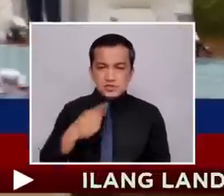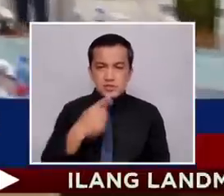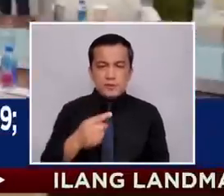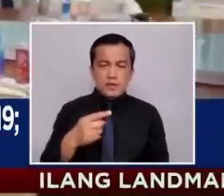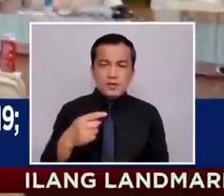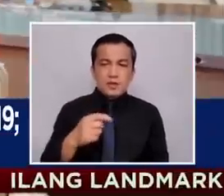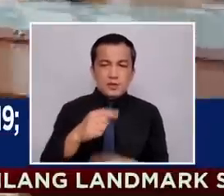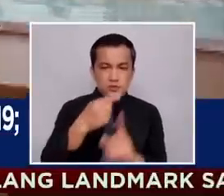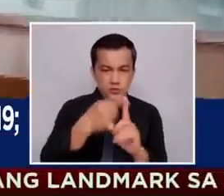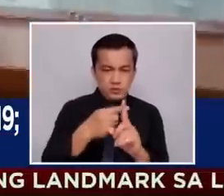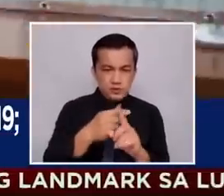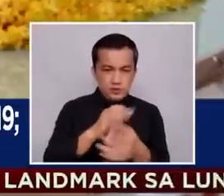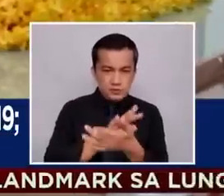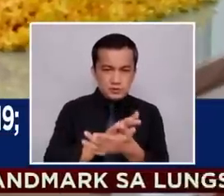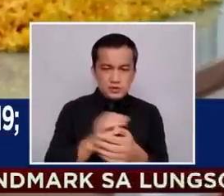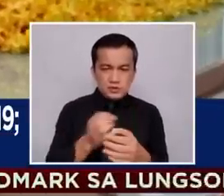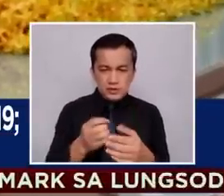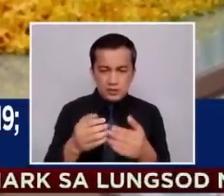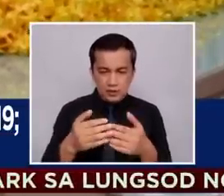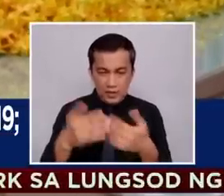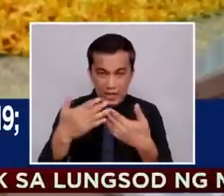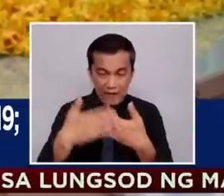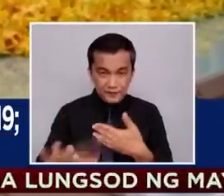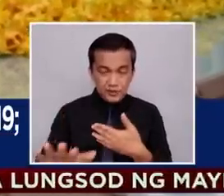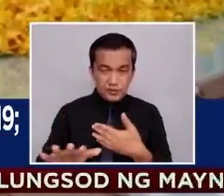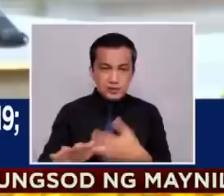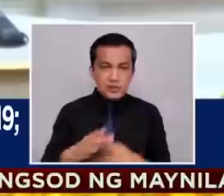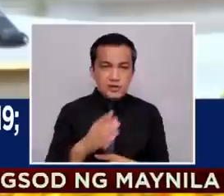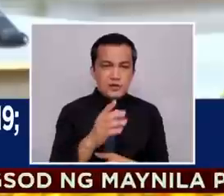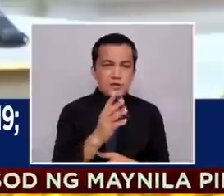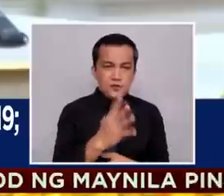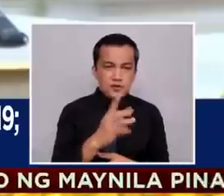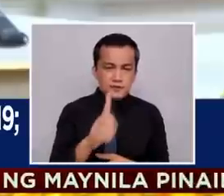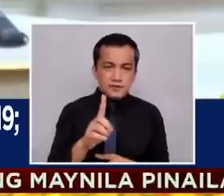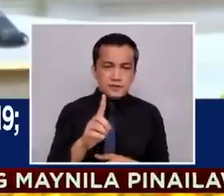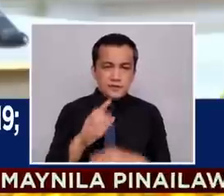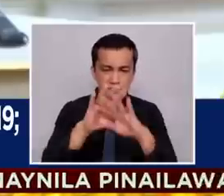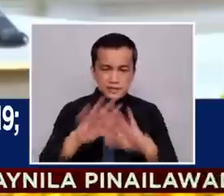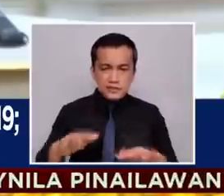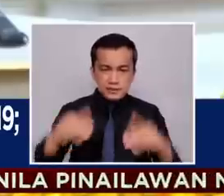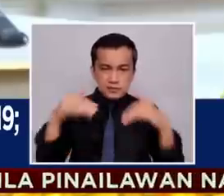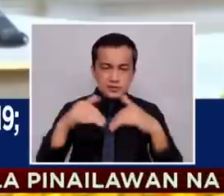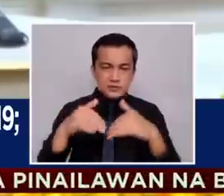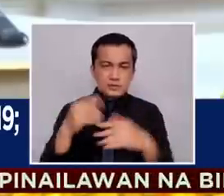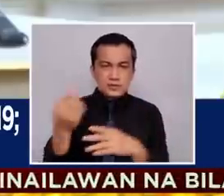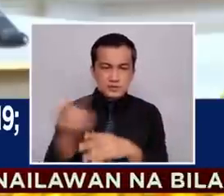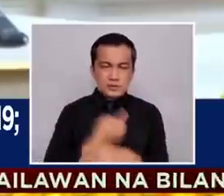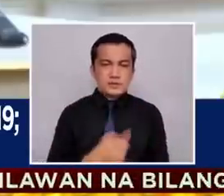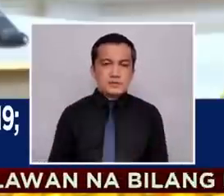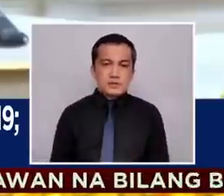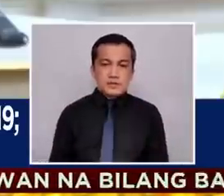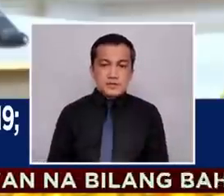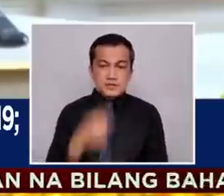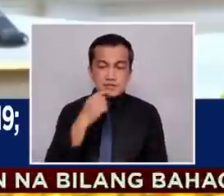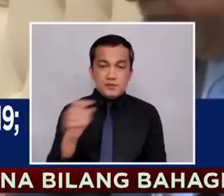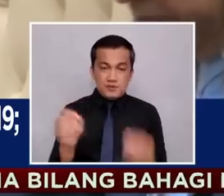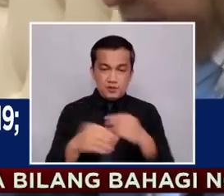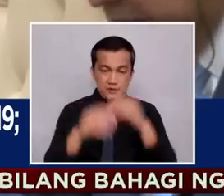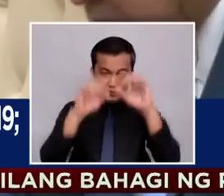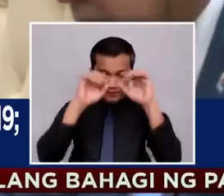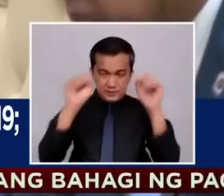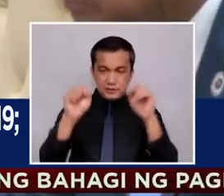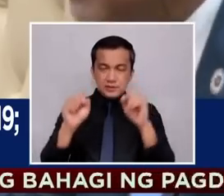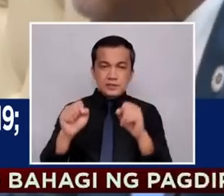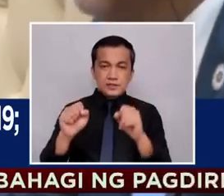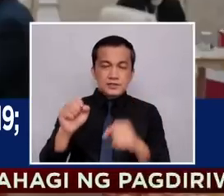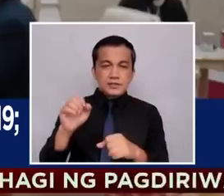araw matapos garapin ang 40th at 41st ASEAN Summit nitong nakaraang linggo. Ayon po sa Malacanang, sumailalim na rin